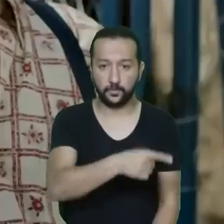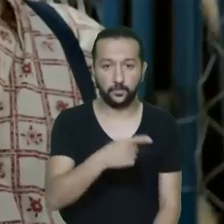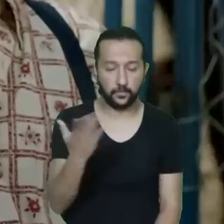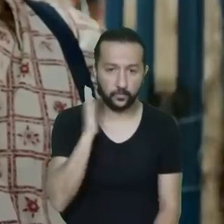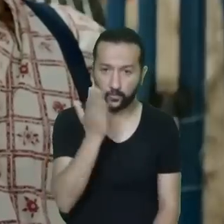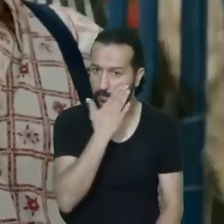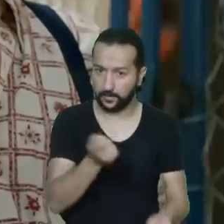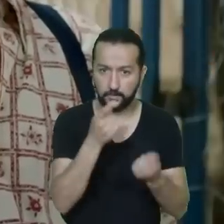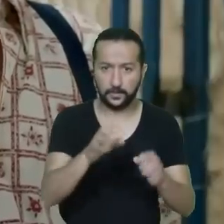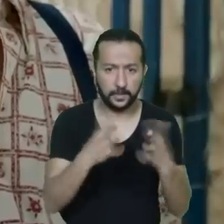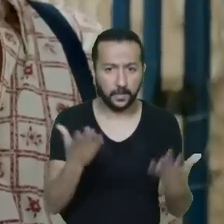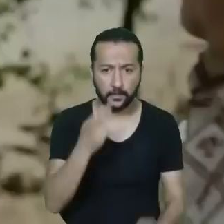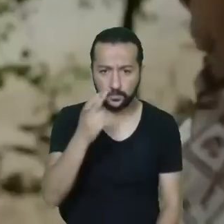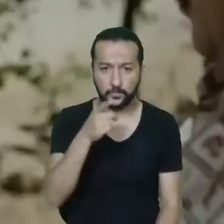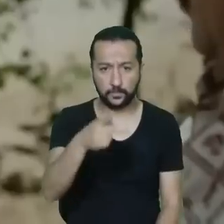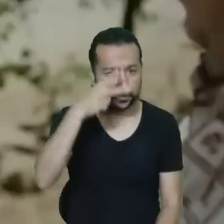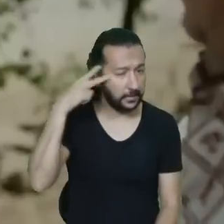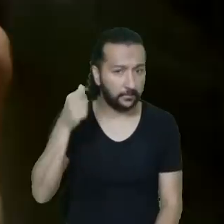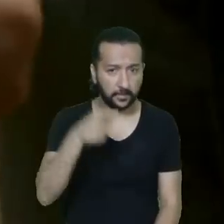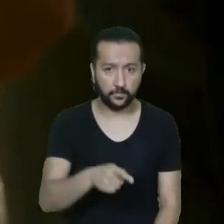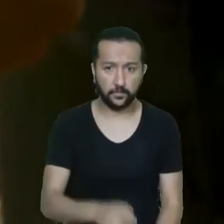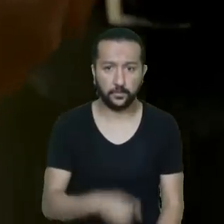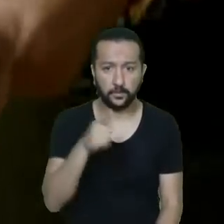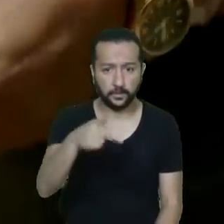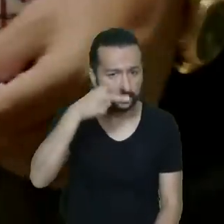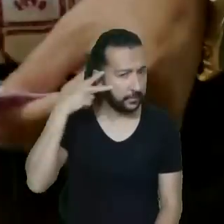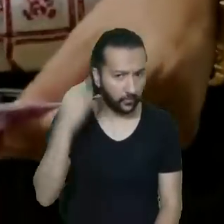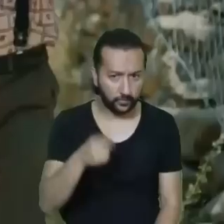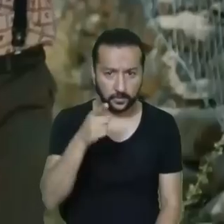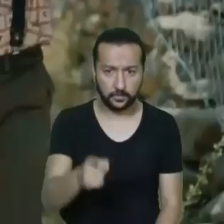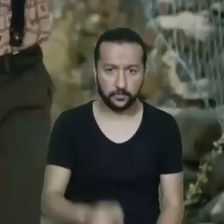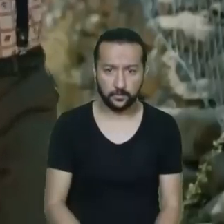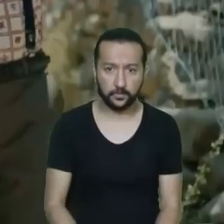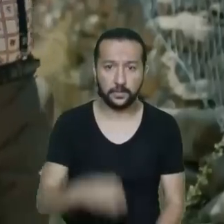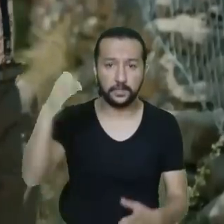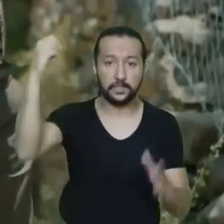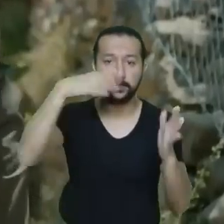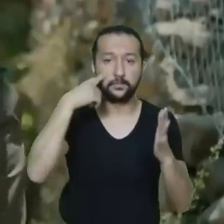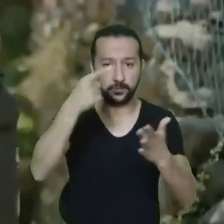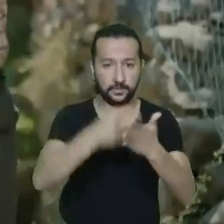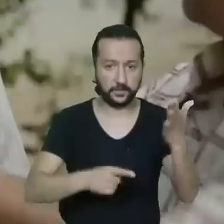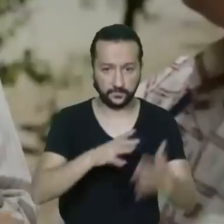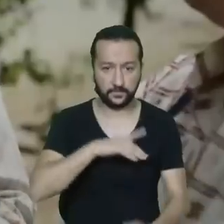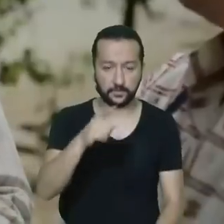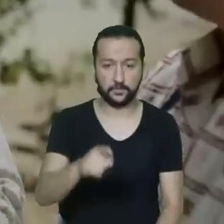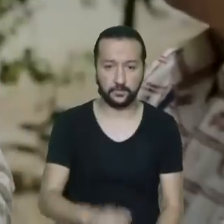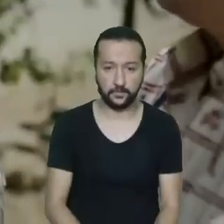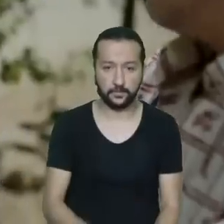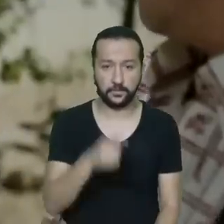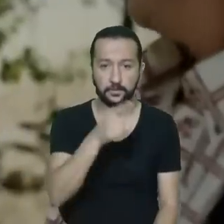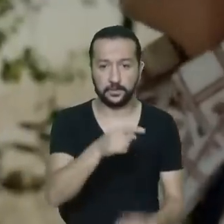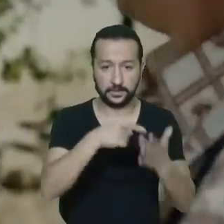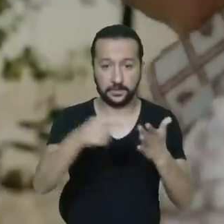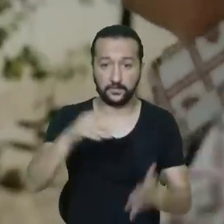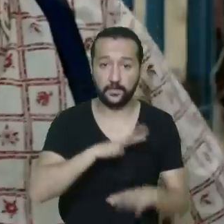tokatlama mı çalışıyorsun? Ne tokatlaması be? Sahte bu para. Oğlum sahte lan. Işığa tut çizgisi bile mi var?